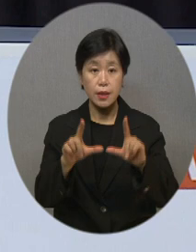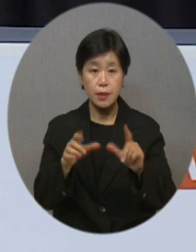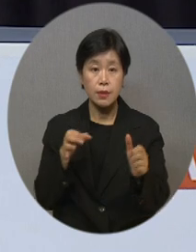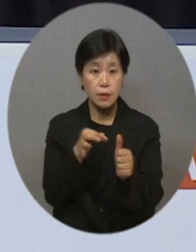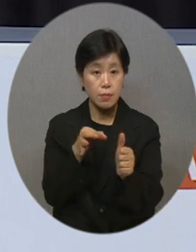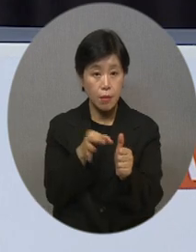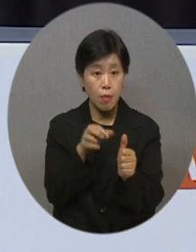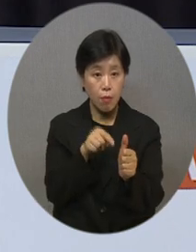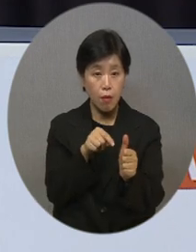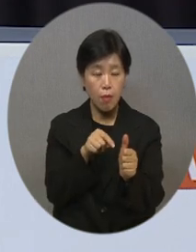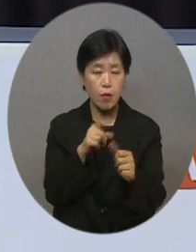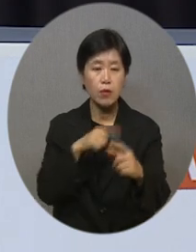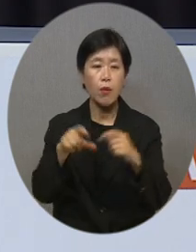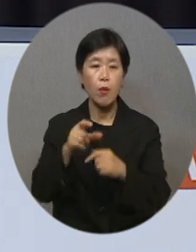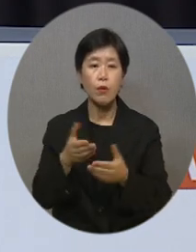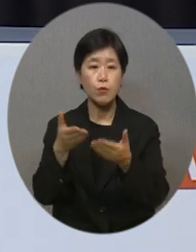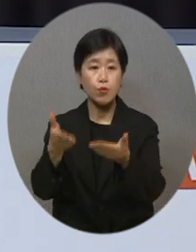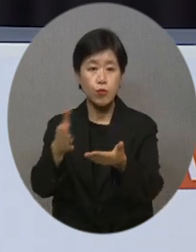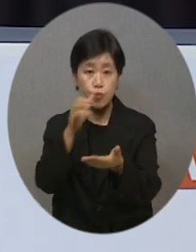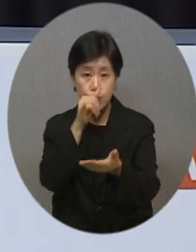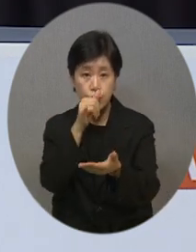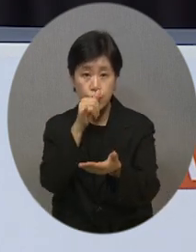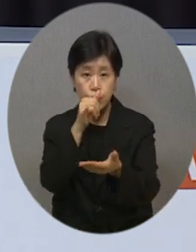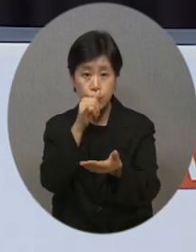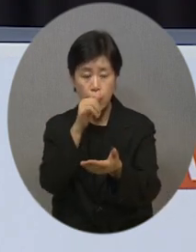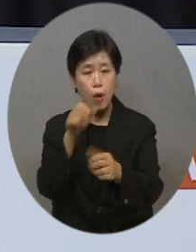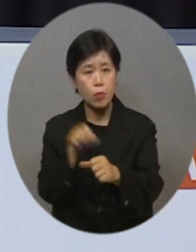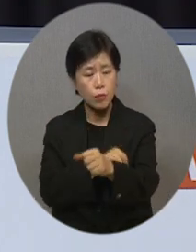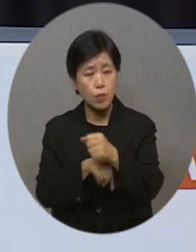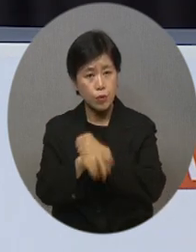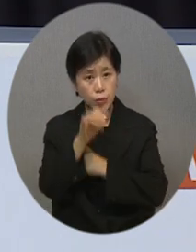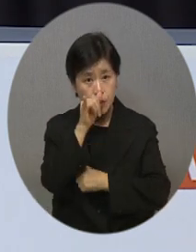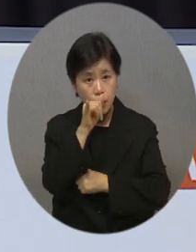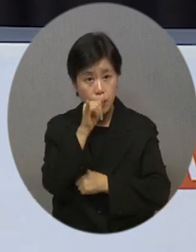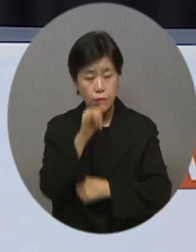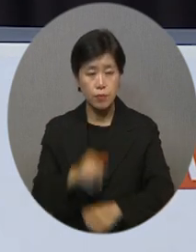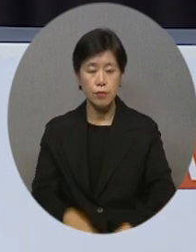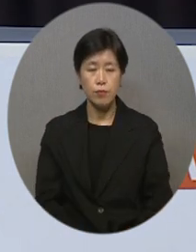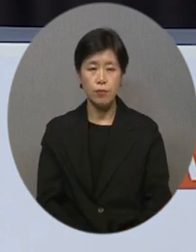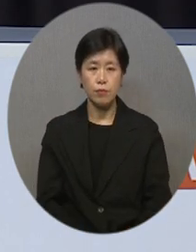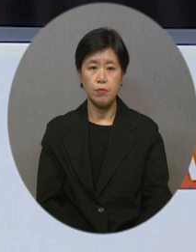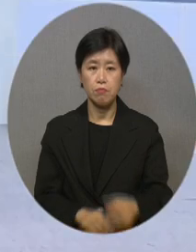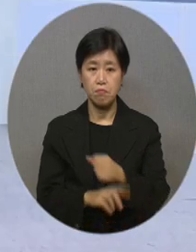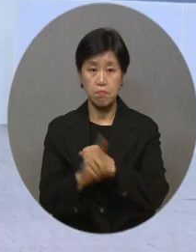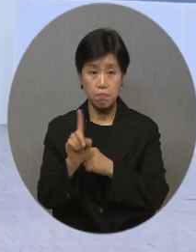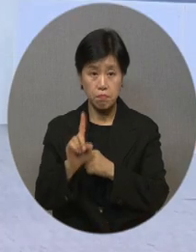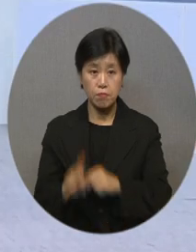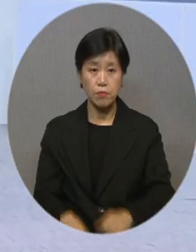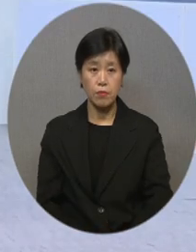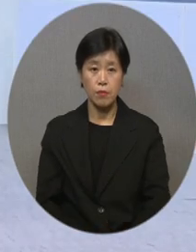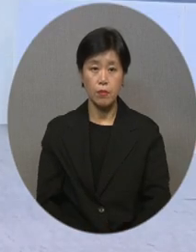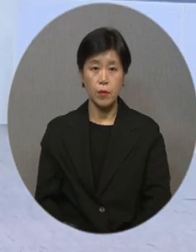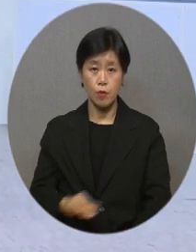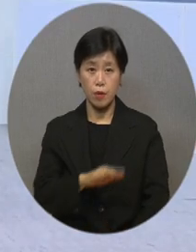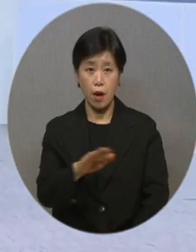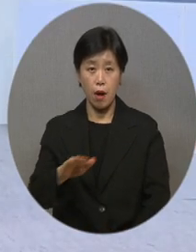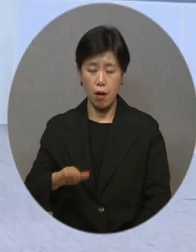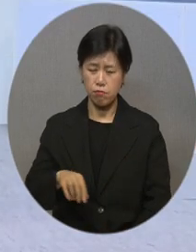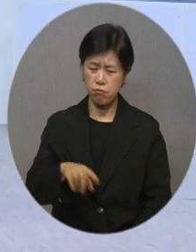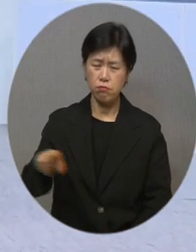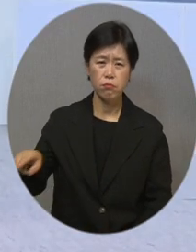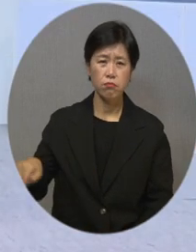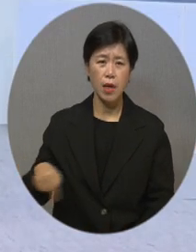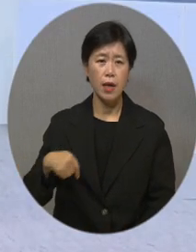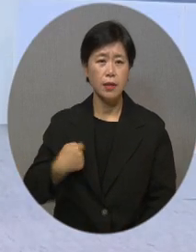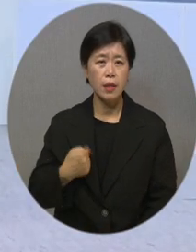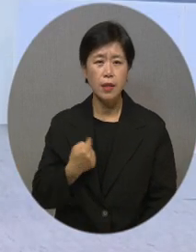만큼 특별한 이유가 또 있습니까? 이유는 그겁니다. 정말 이게 우리가 자기 몫을 내기 어려운